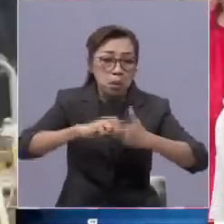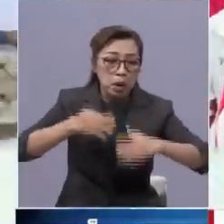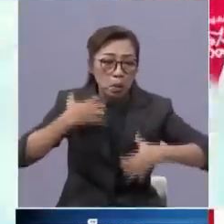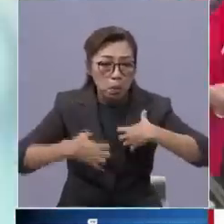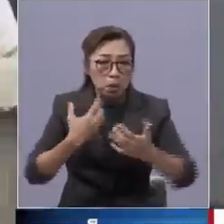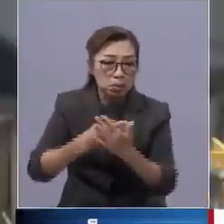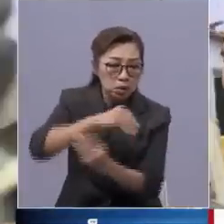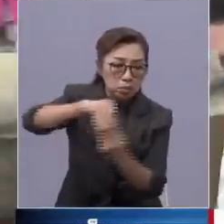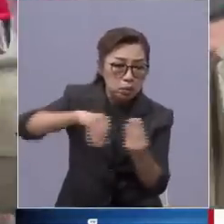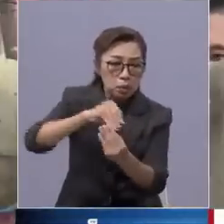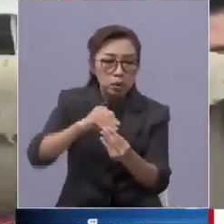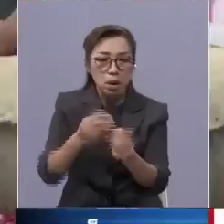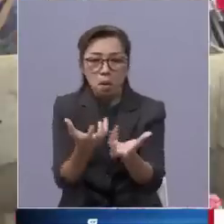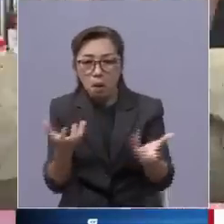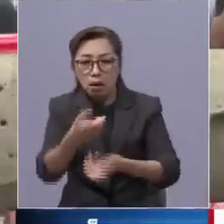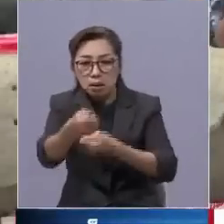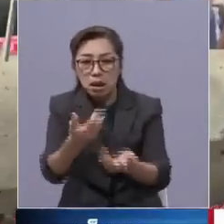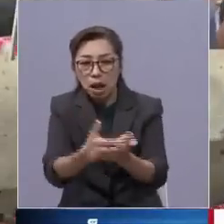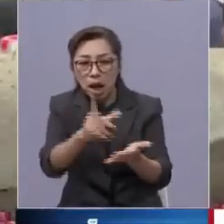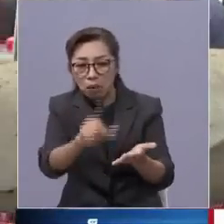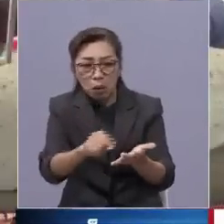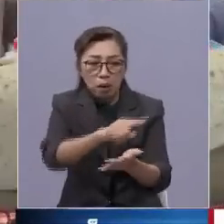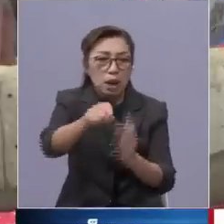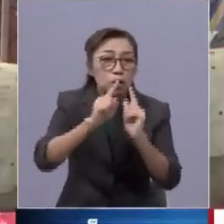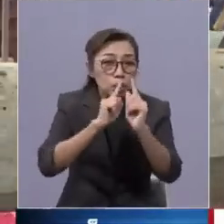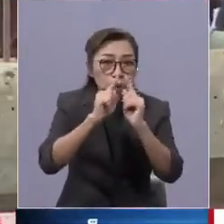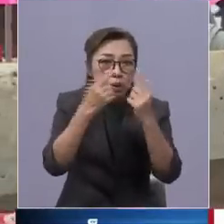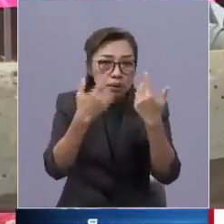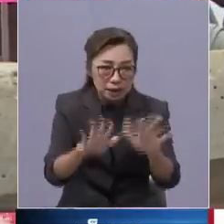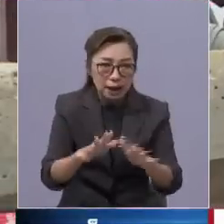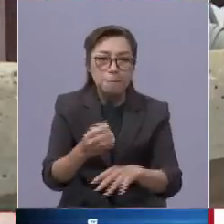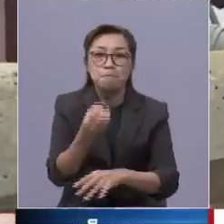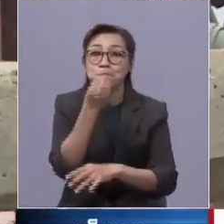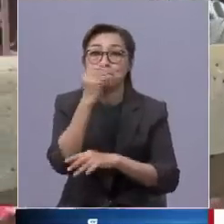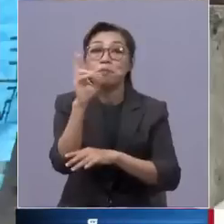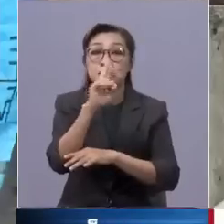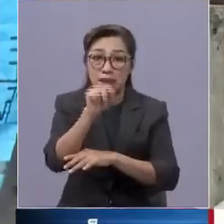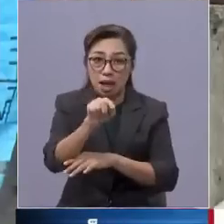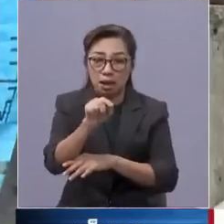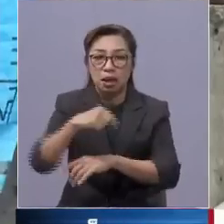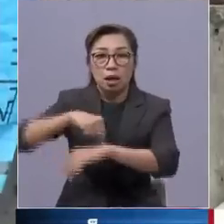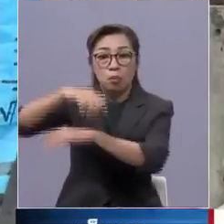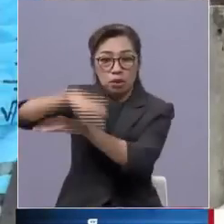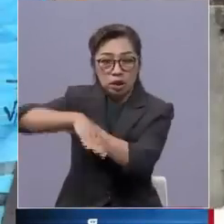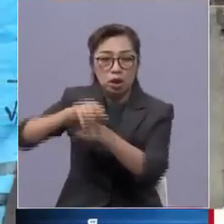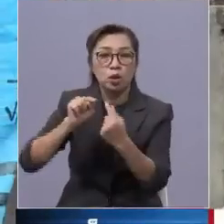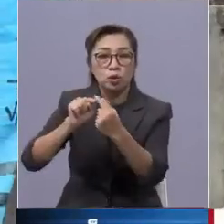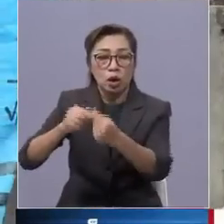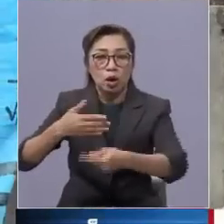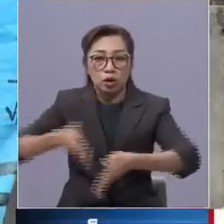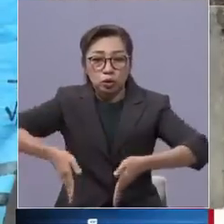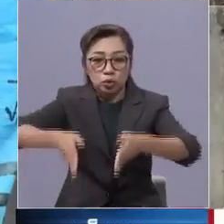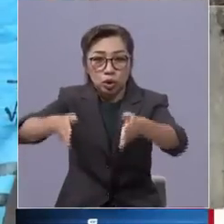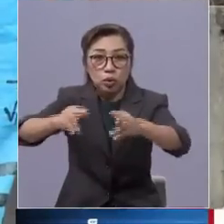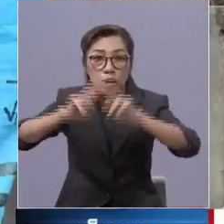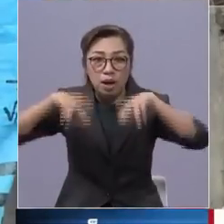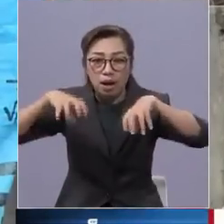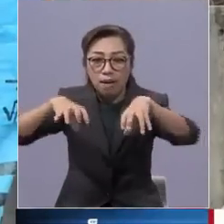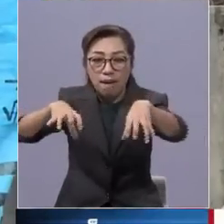องชีพแล้วเดี๋ยวจะทานอาหารกลางวันนะครับขณะที่ช่วงเย็นก็มีการเดินทางไปตลาดนัดกลางคืนถนนคนเดินด้วย